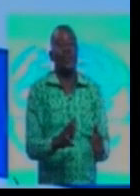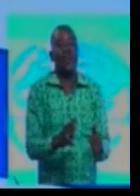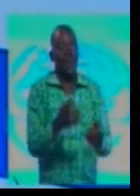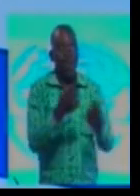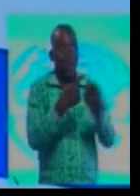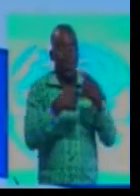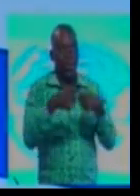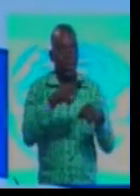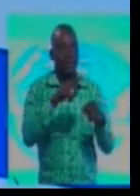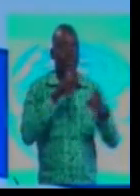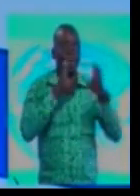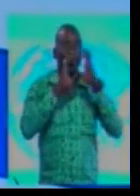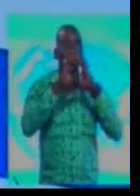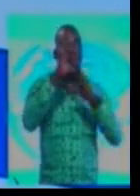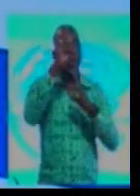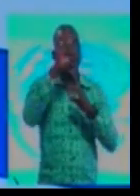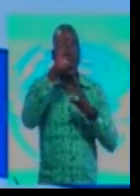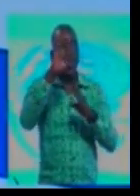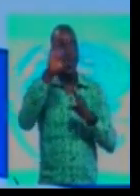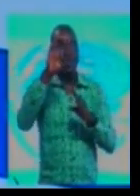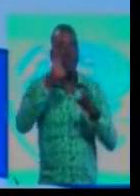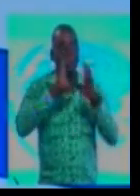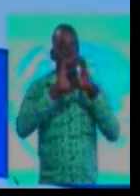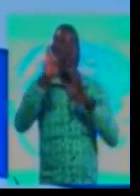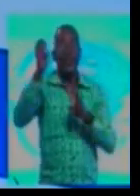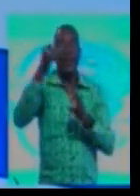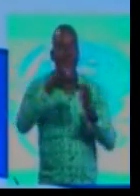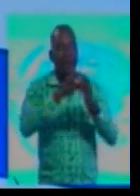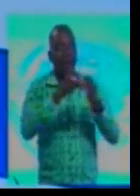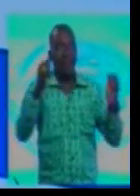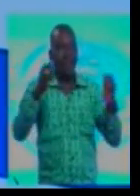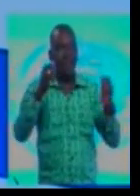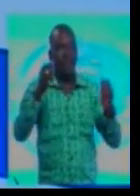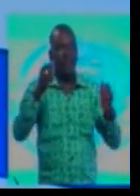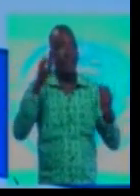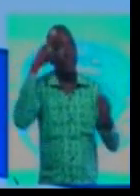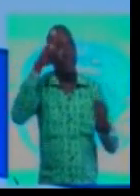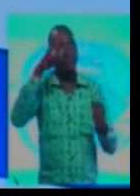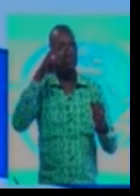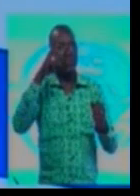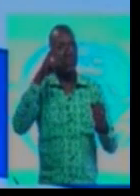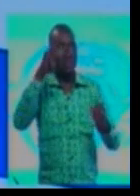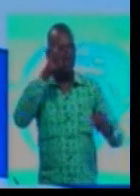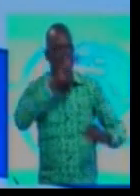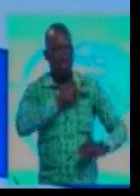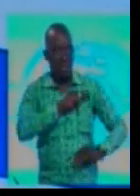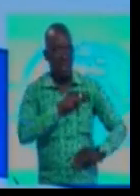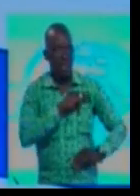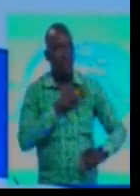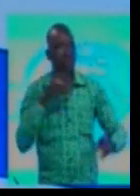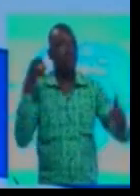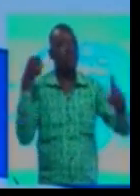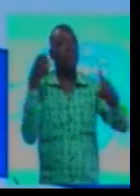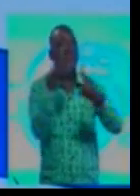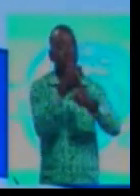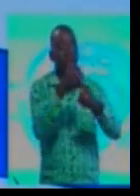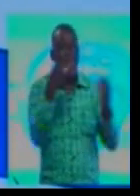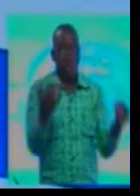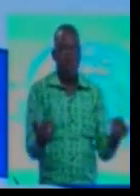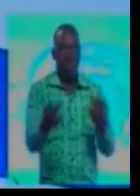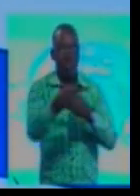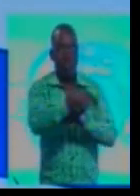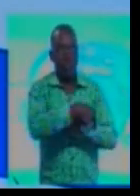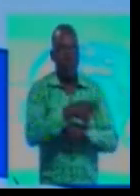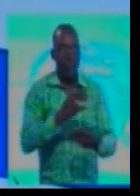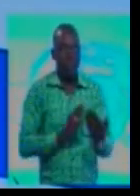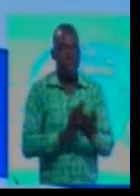Retour sur ce communiqué avant de nous séparer. Le détachement militaire de Arbinda a été attaqué aujourd'hui par